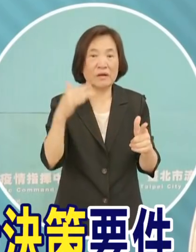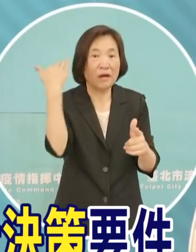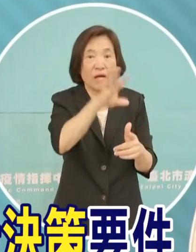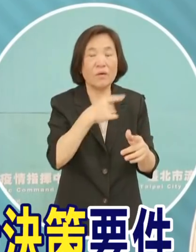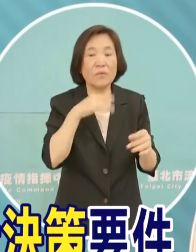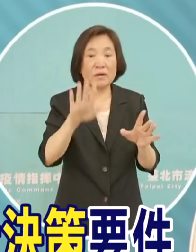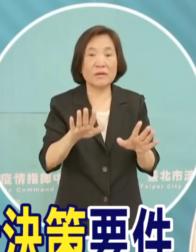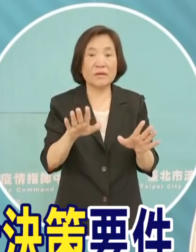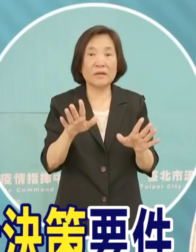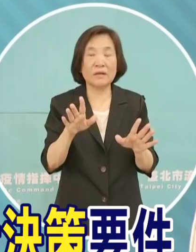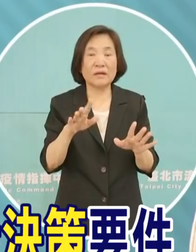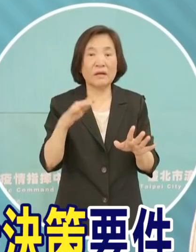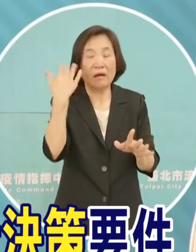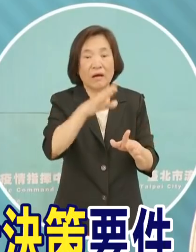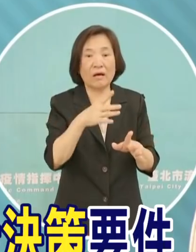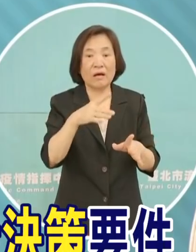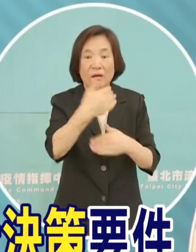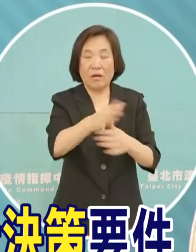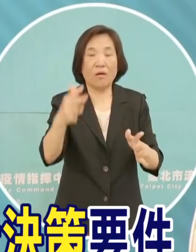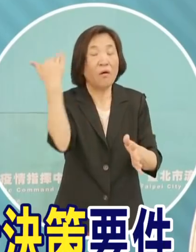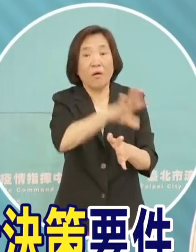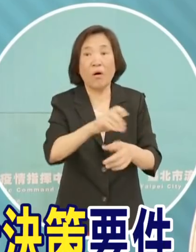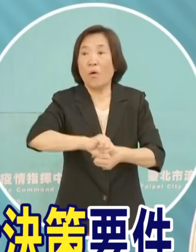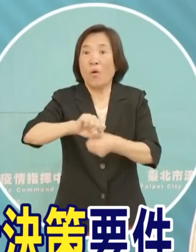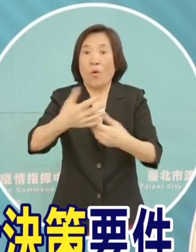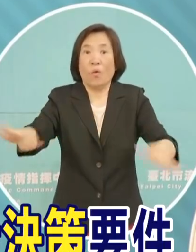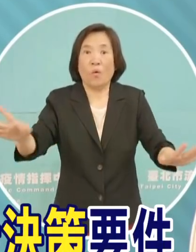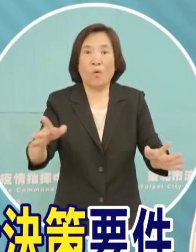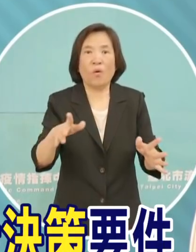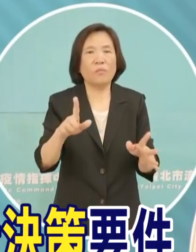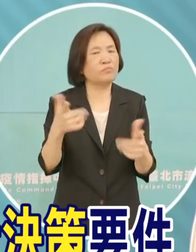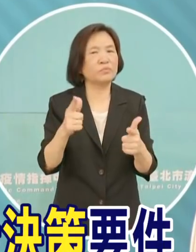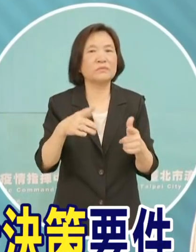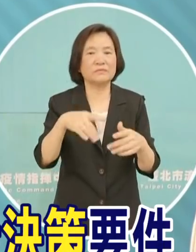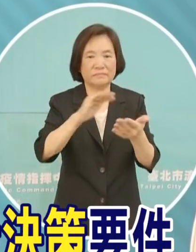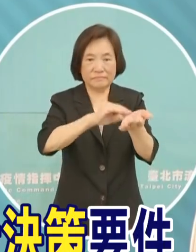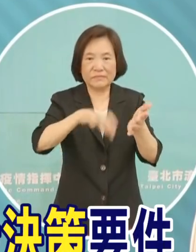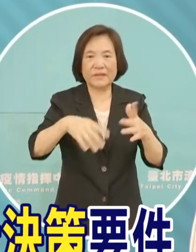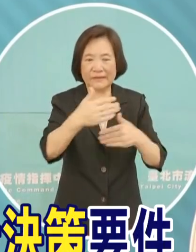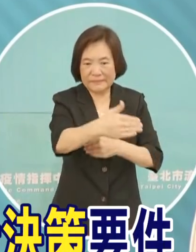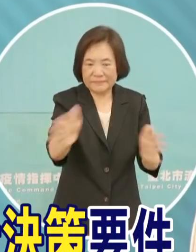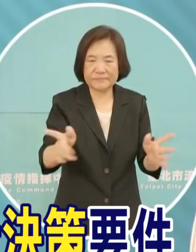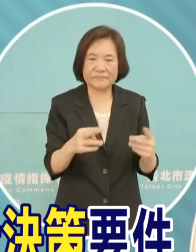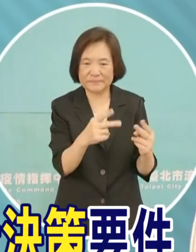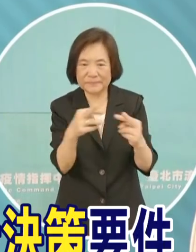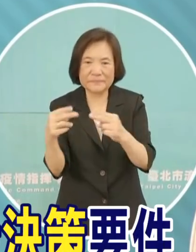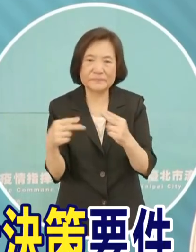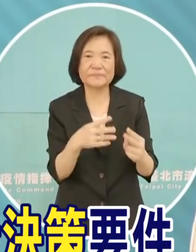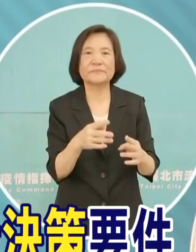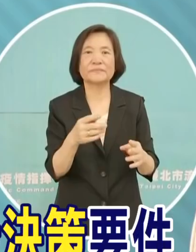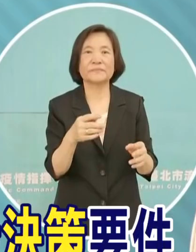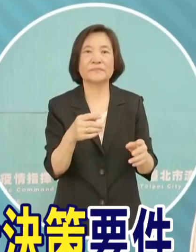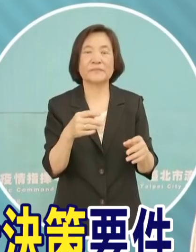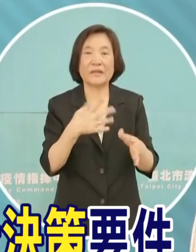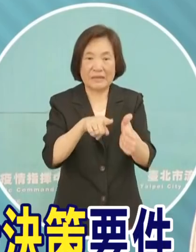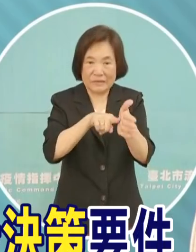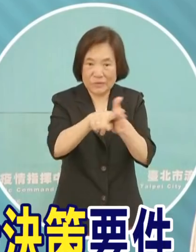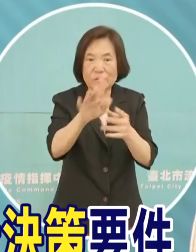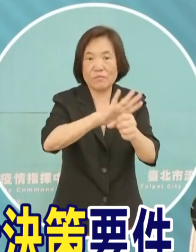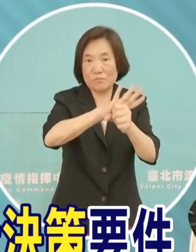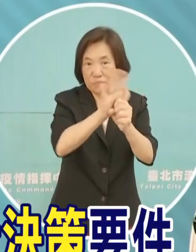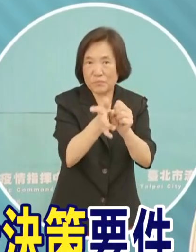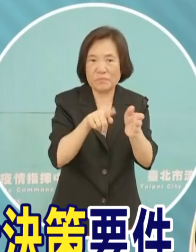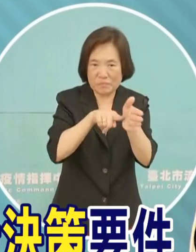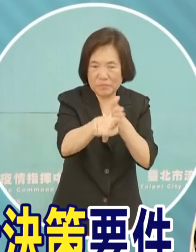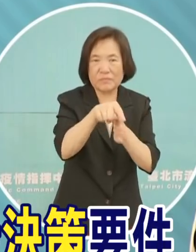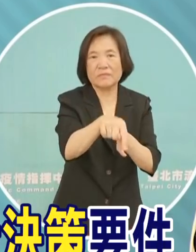过一个晚上就要去变两倍，因为医院还是要去改装，你知道，特别是有的要等那个病人出院，